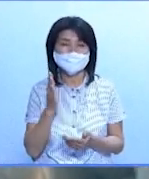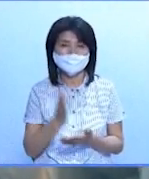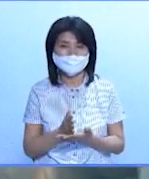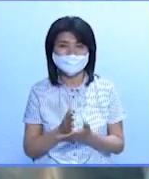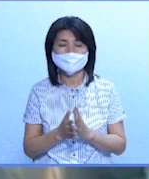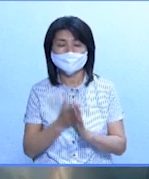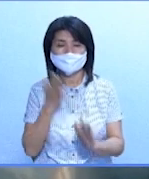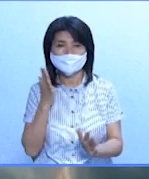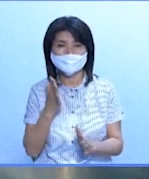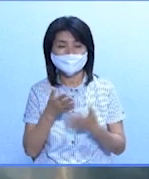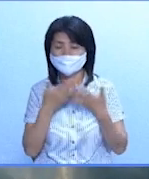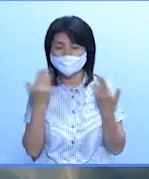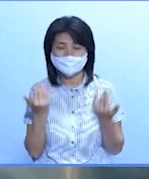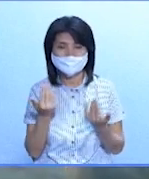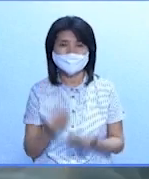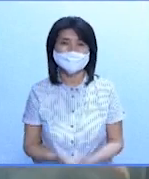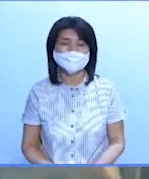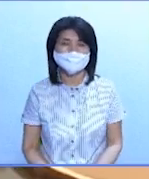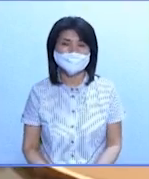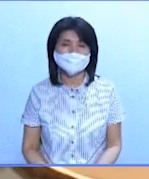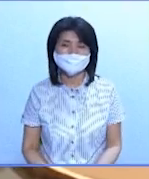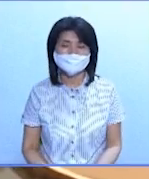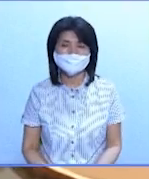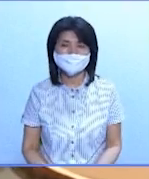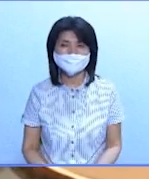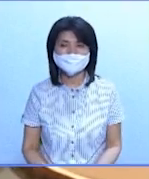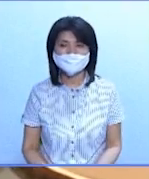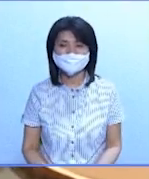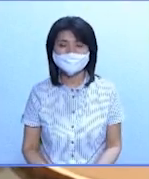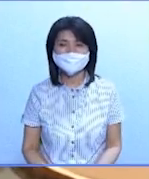в первые дни, уже нет. Вероника Вишневская, Юрий Белевский, Ертыс Ахпарат.